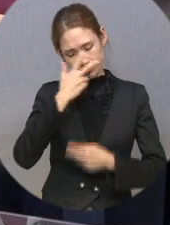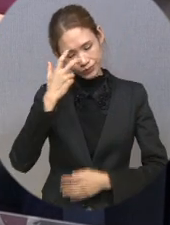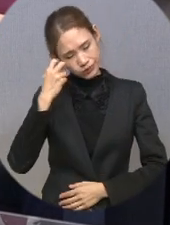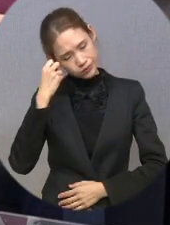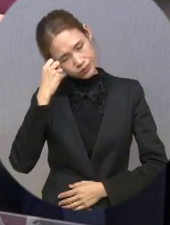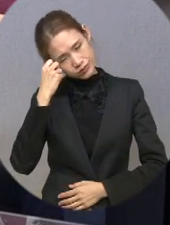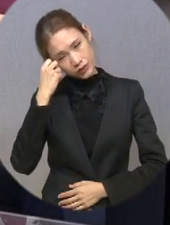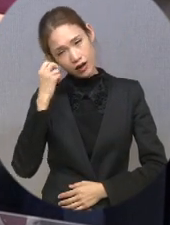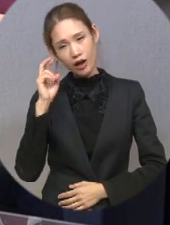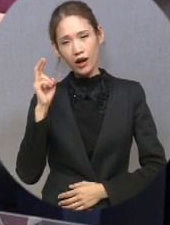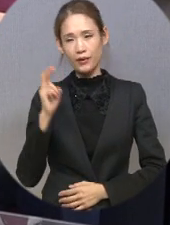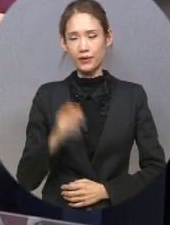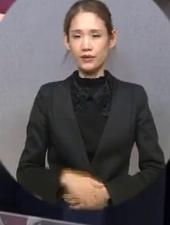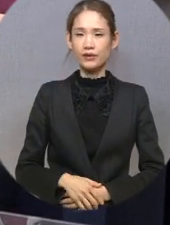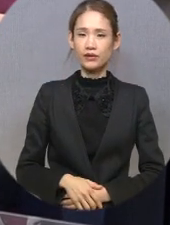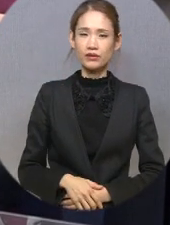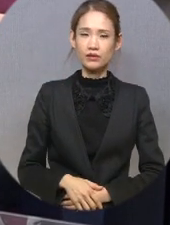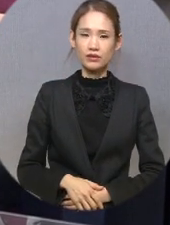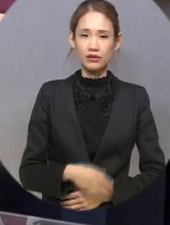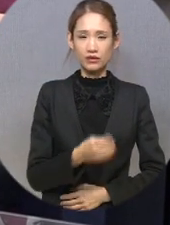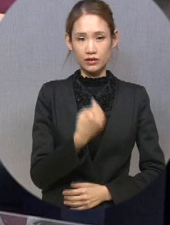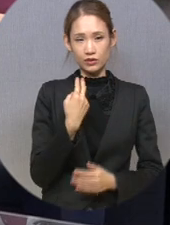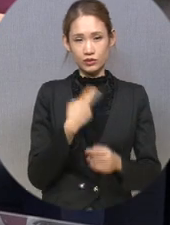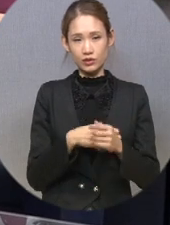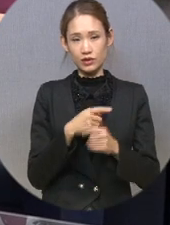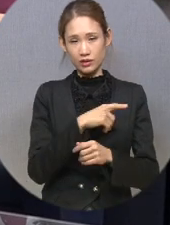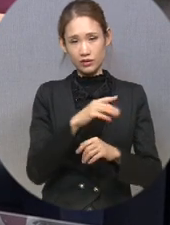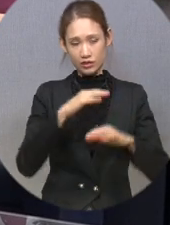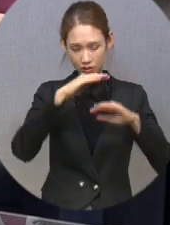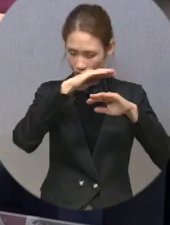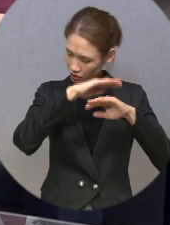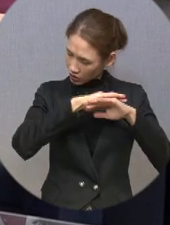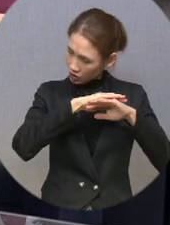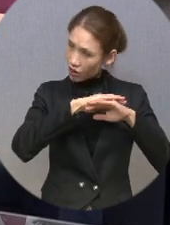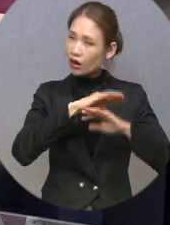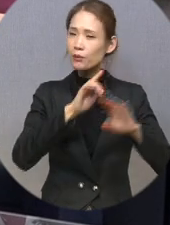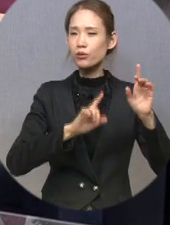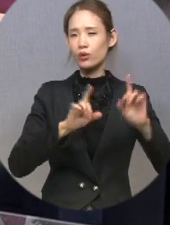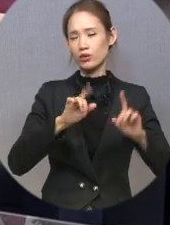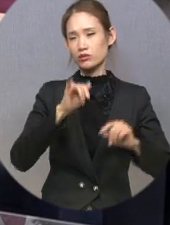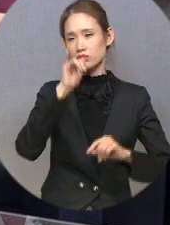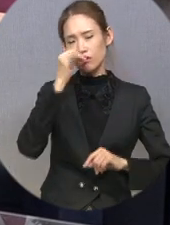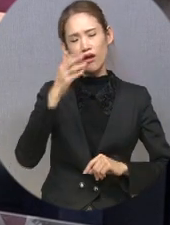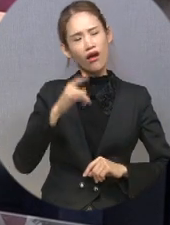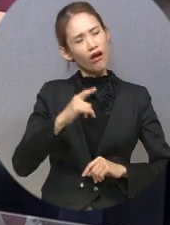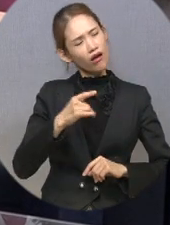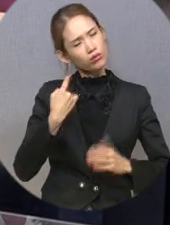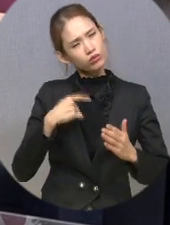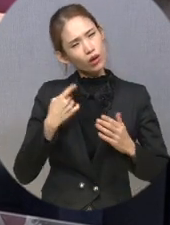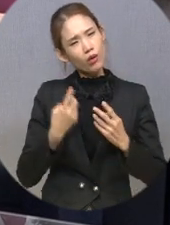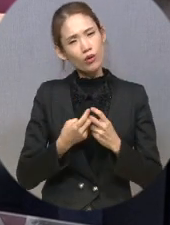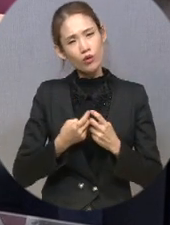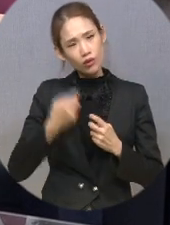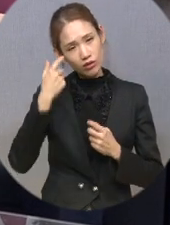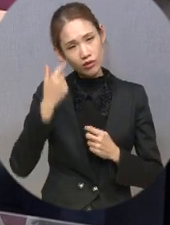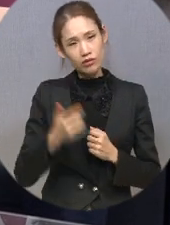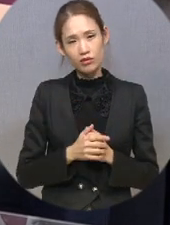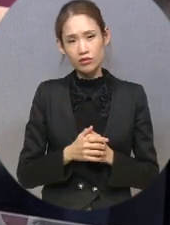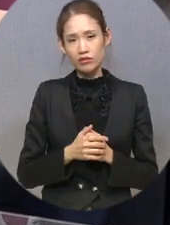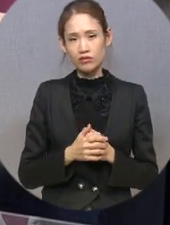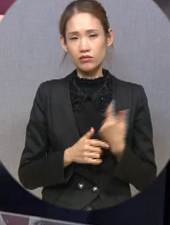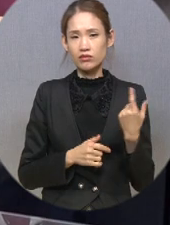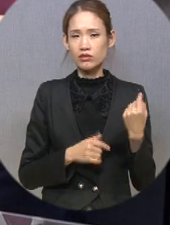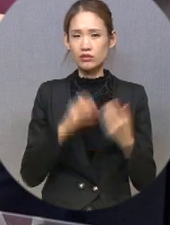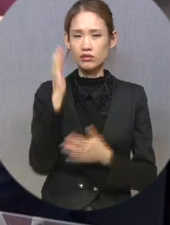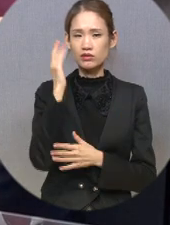그래서 제가 수학생들한테 아니 애들 저렇게 엎어져 있는데 수업을 진행하면 그렇지 않습니까? 라고 얘기를 해보면 아유